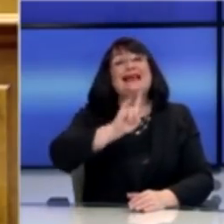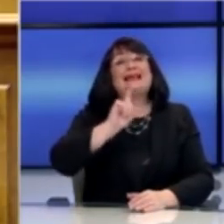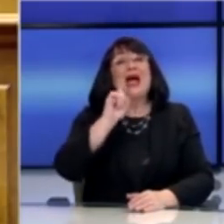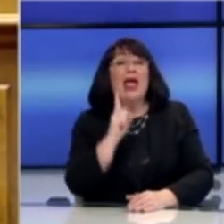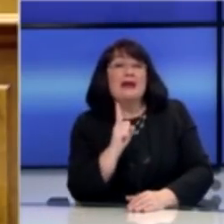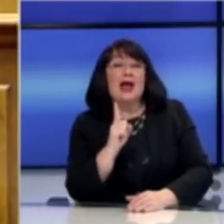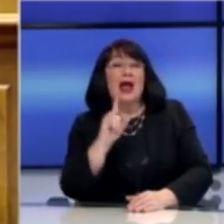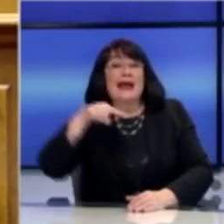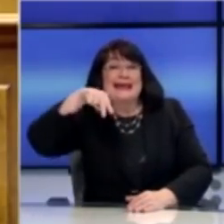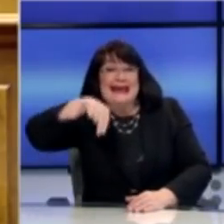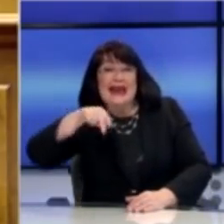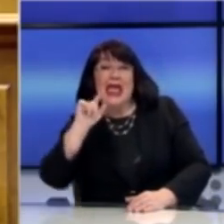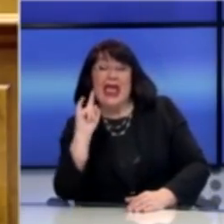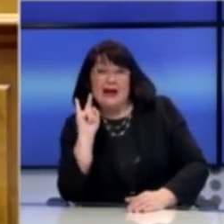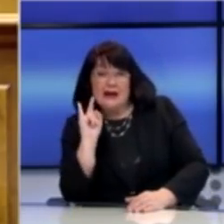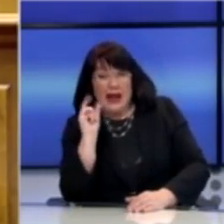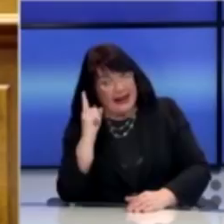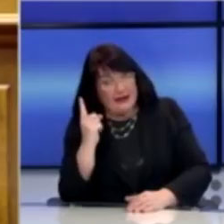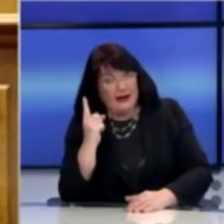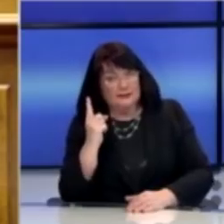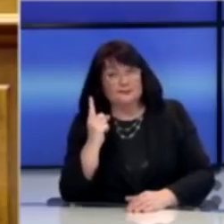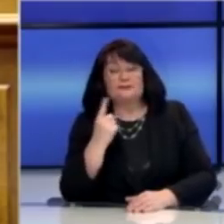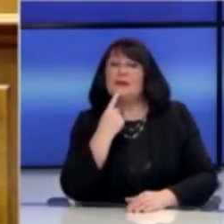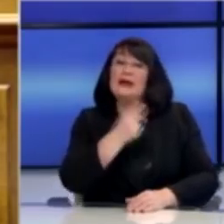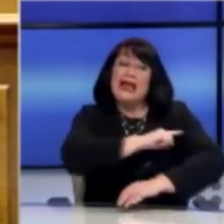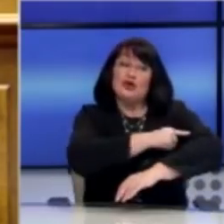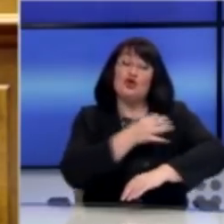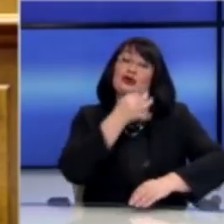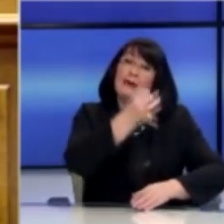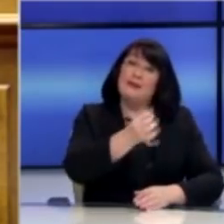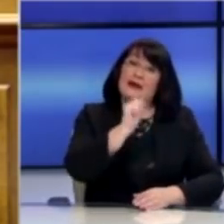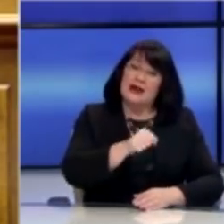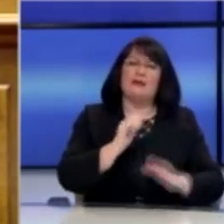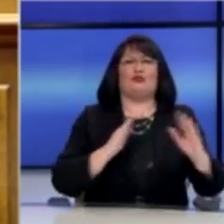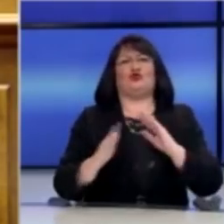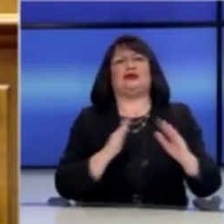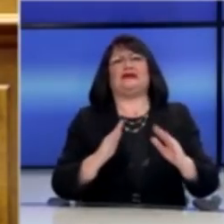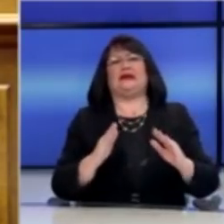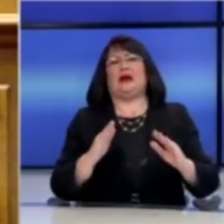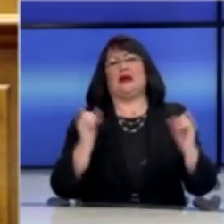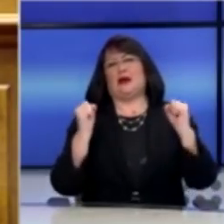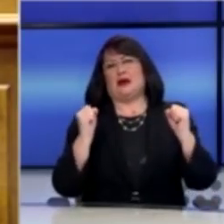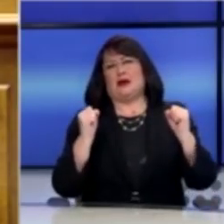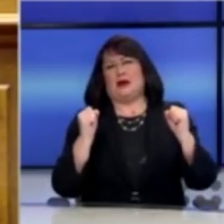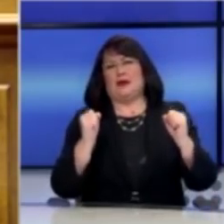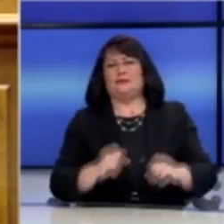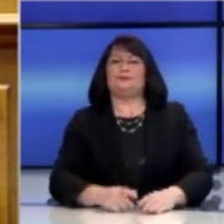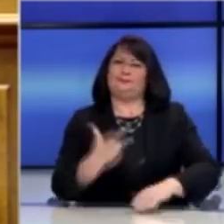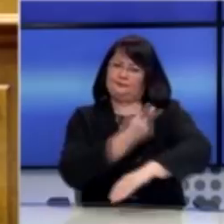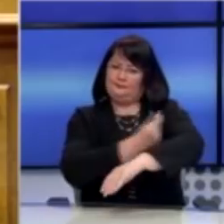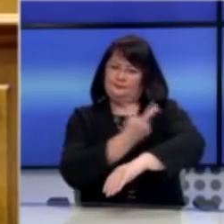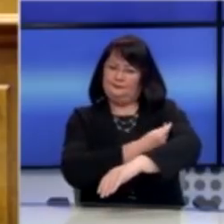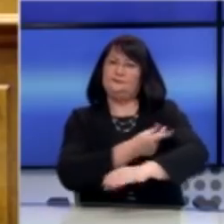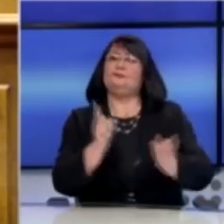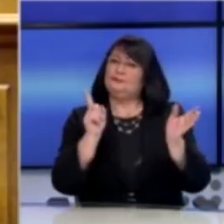1N1, έτσι και τώρα συνιστούμε τον εμβολιασμό καθ' υπόδειξη του γιατρού για να προστατευθεί η δημόσια υγεία. Ο